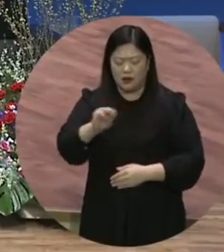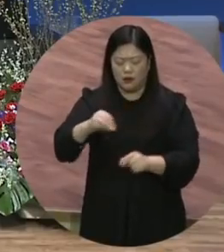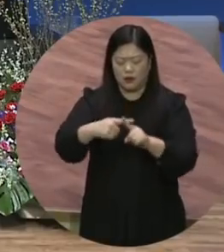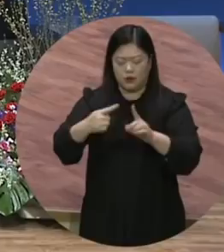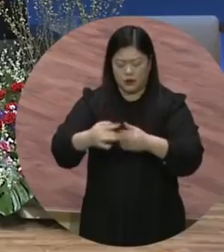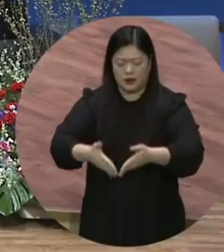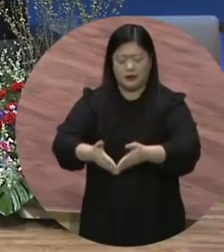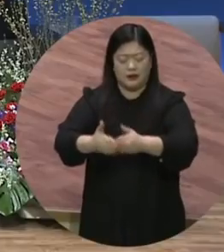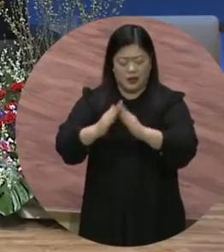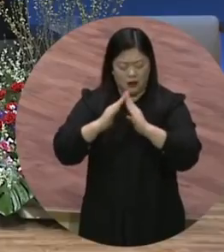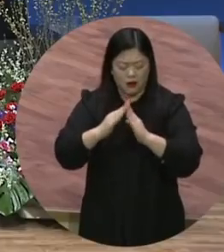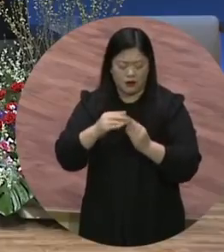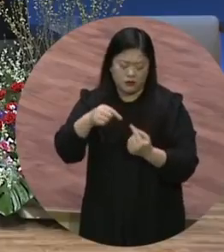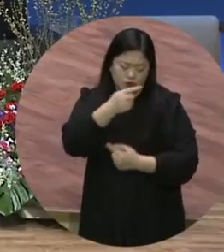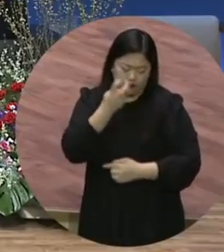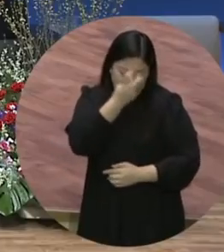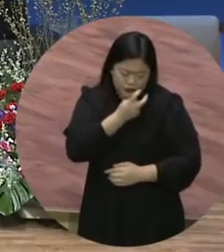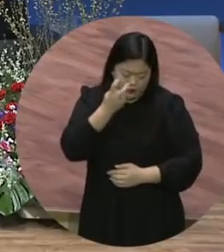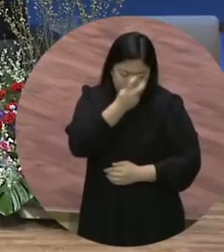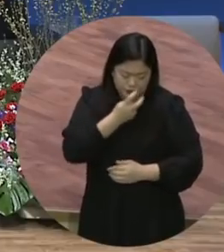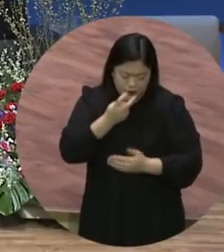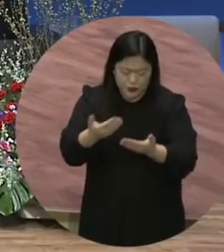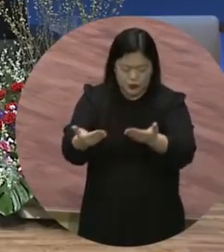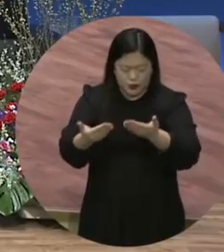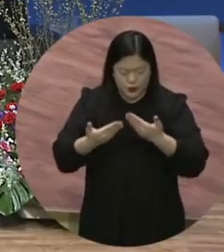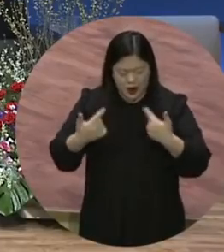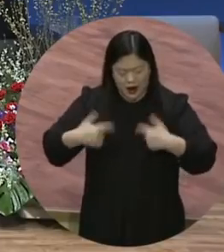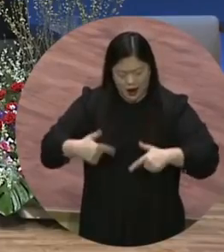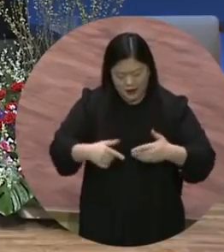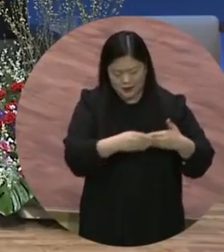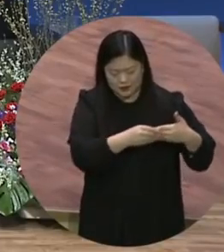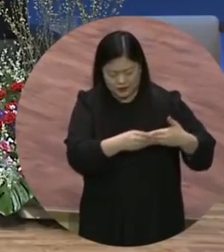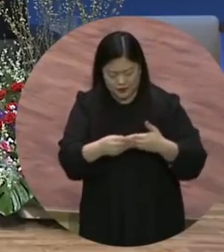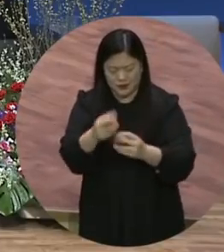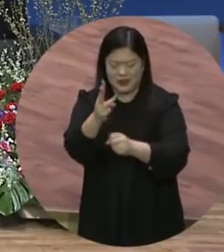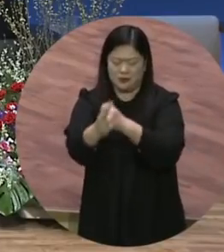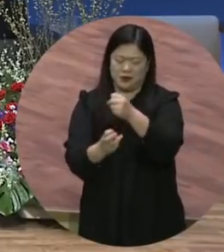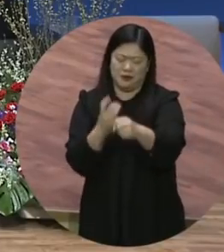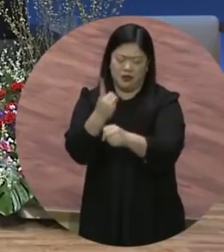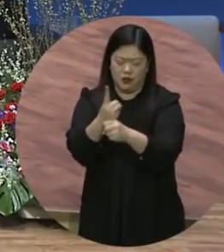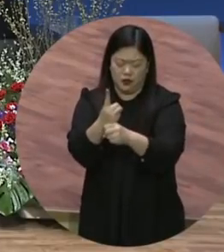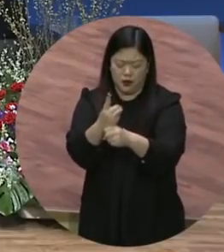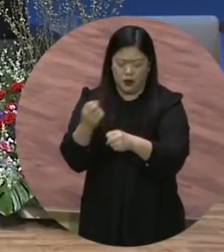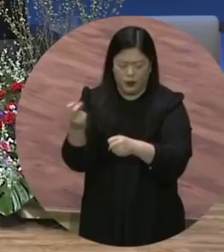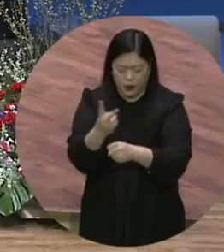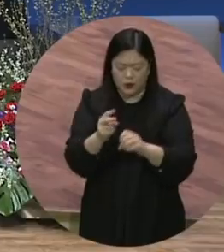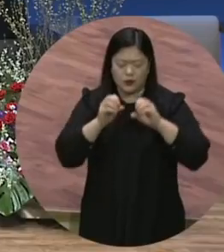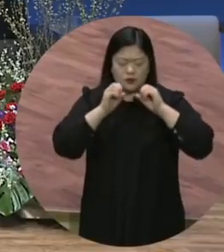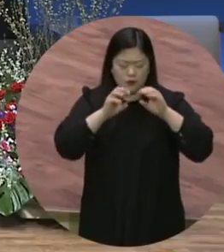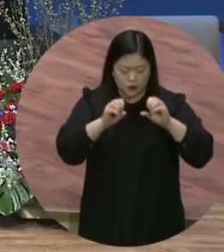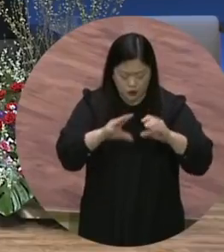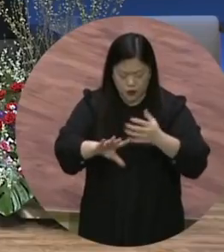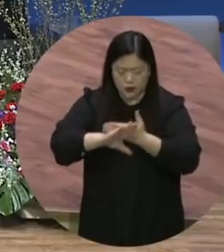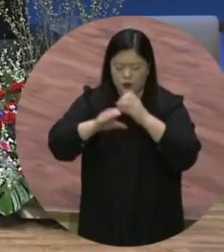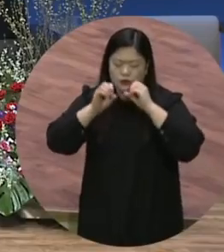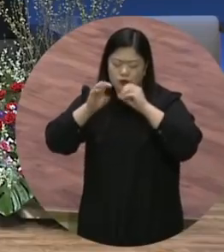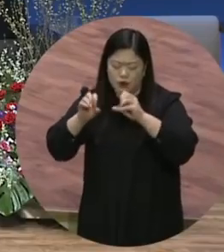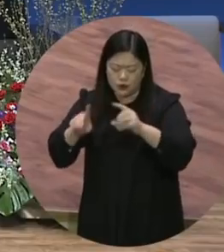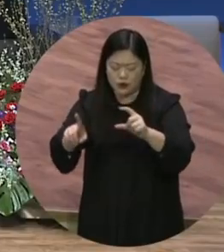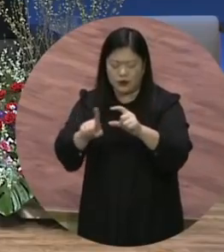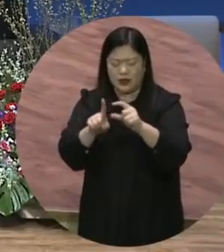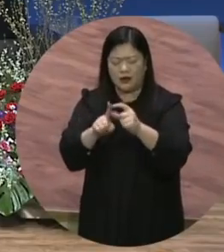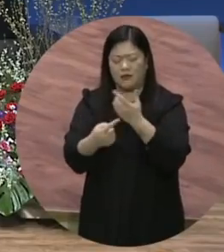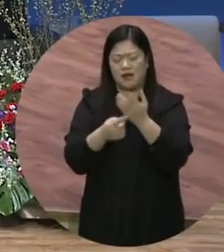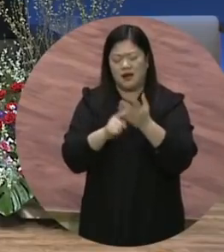지켜주시고 구름기둥 불기둥으로 만나 매출하기로 인도해 주시며 오직 전도와 오직 선기의 비전을 품고 이 시대의 재앙을 막는